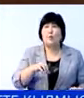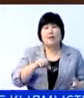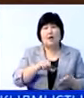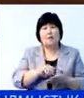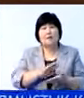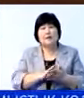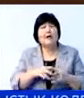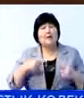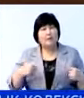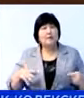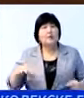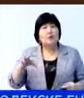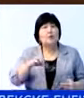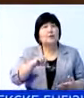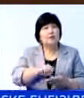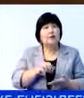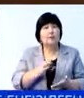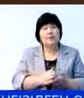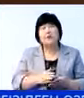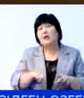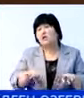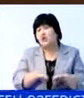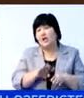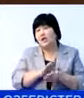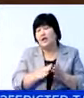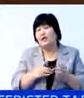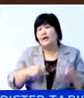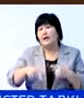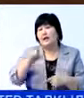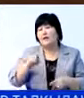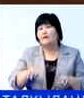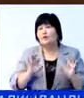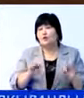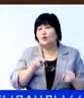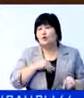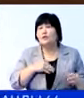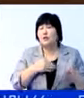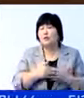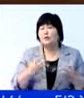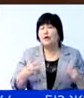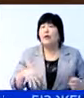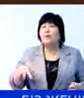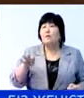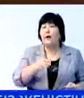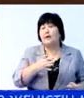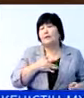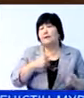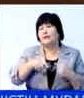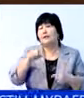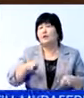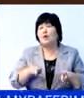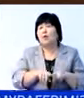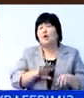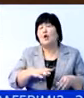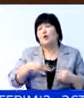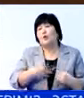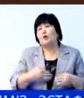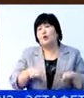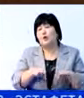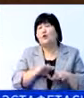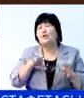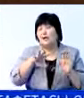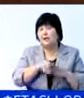емес, басқа облыстарда да болып жатқан жағдай. Кәсіпкерлермен дұрыс жасауымыз керек. Барлық біздің кәсіпкерлеріміз ондай емес, өкінішке орай оның